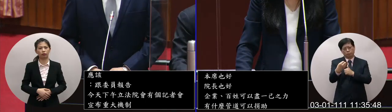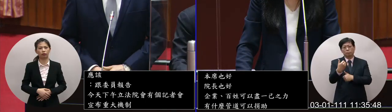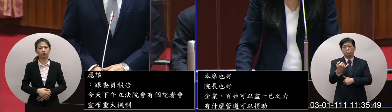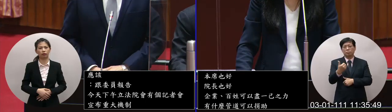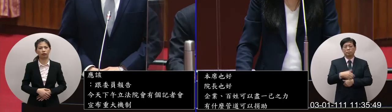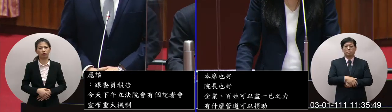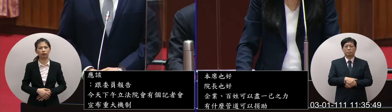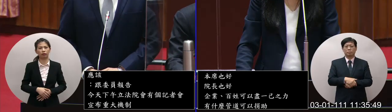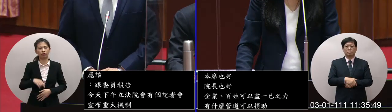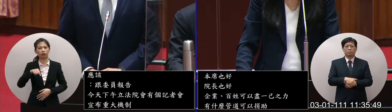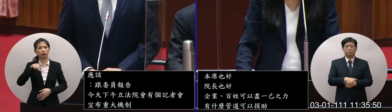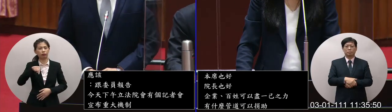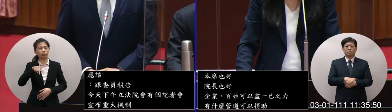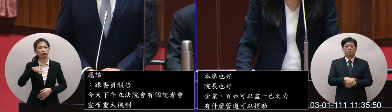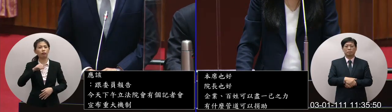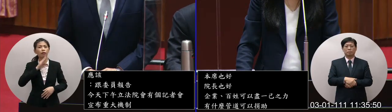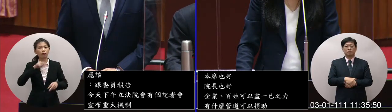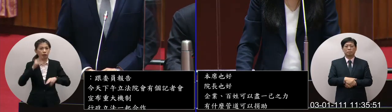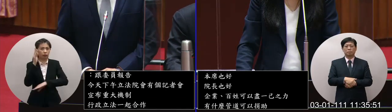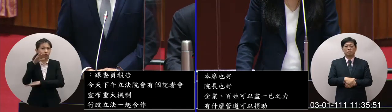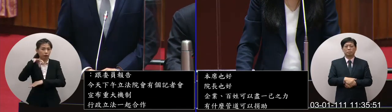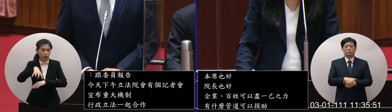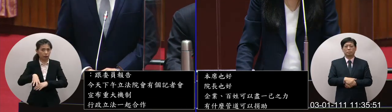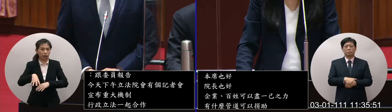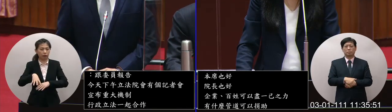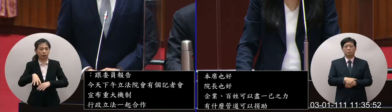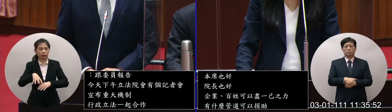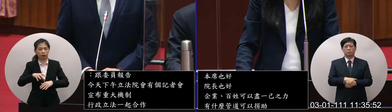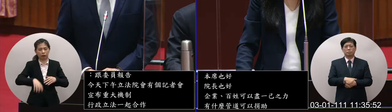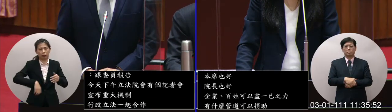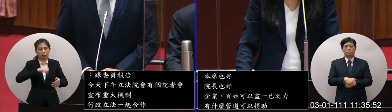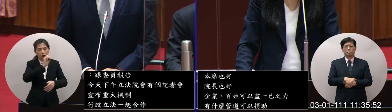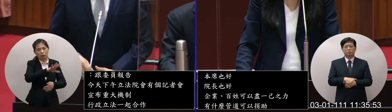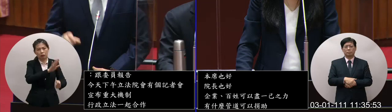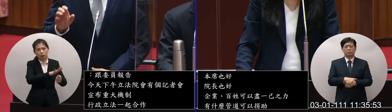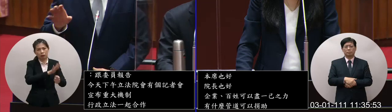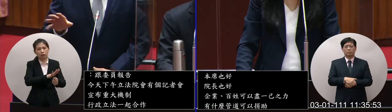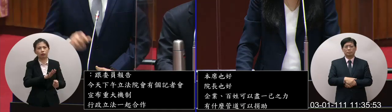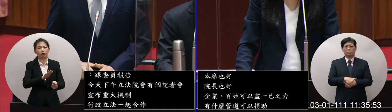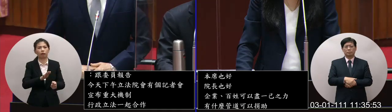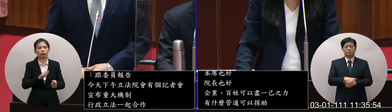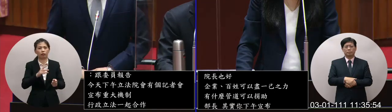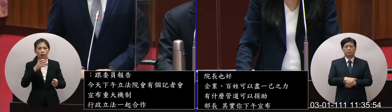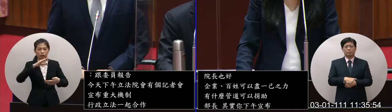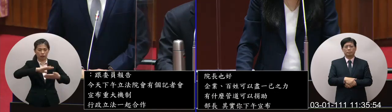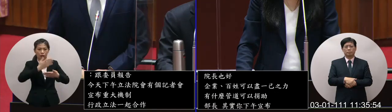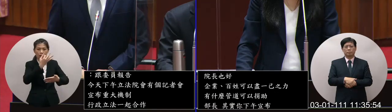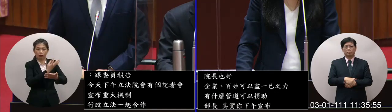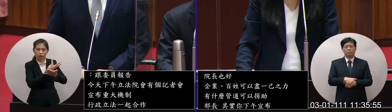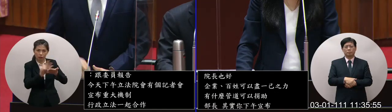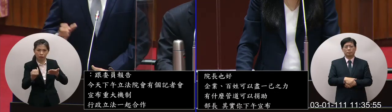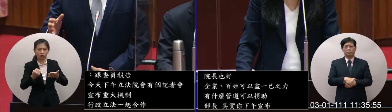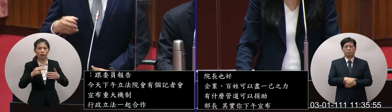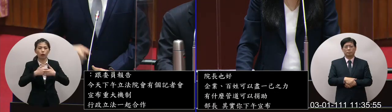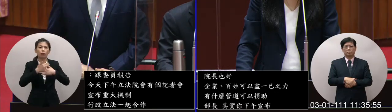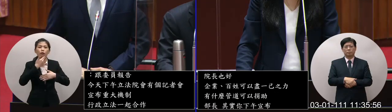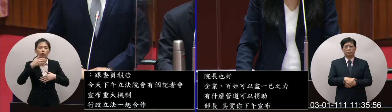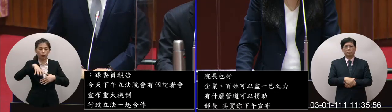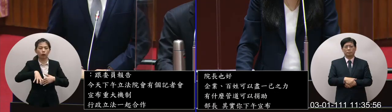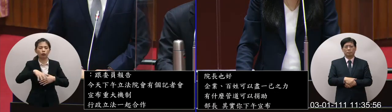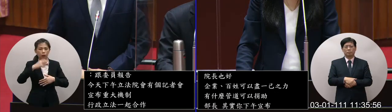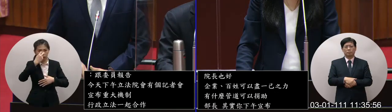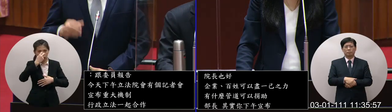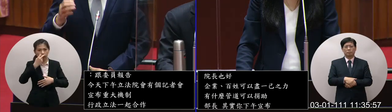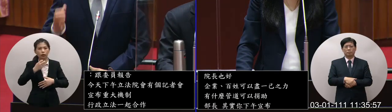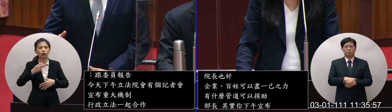好吗？ 这个是我们行政院的一个赈灾的账户，是由我们卫福部所管理的。那这个部分也必